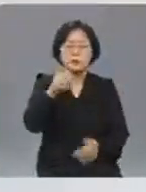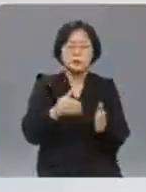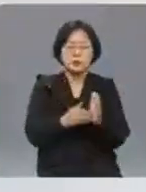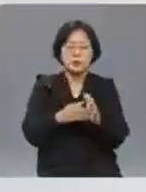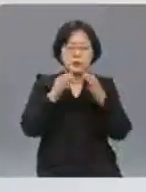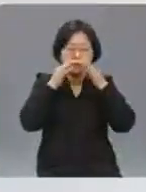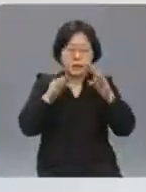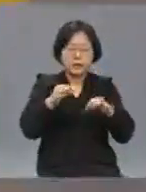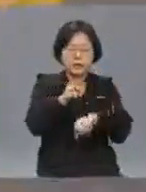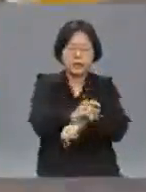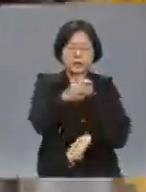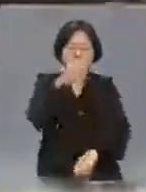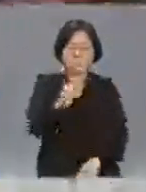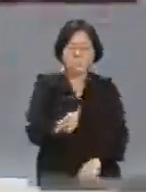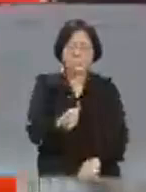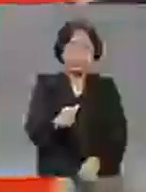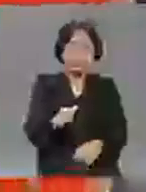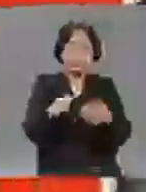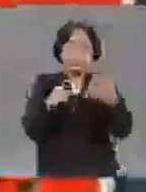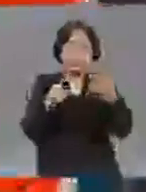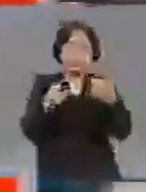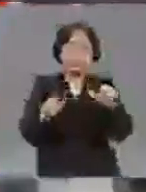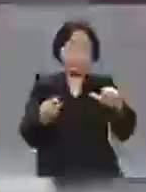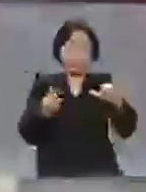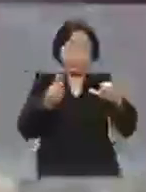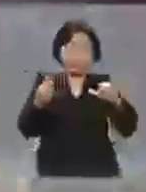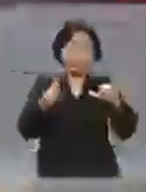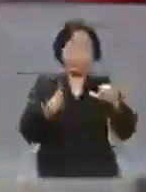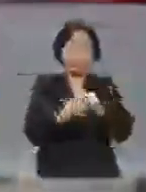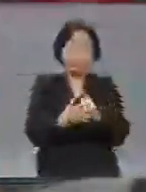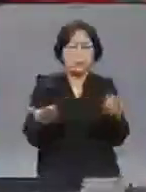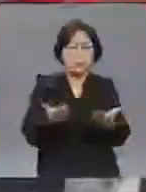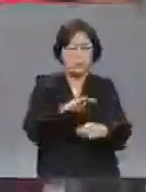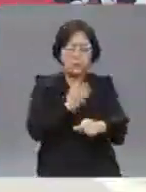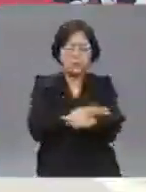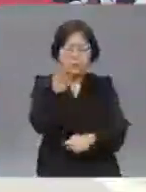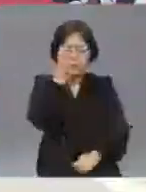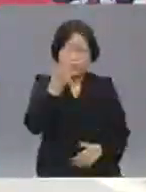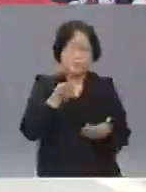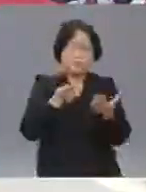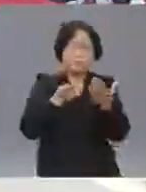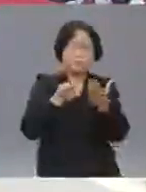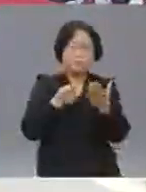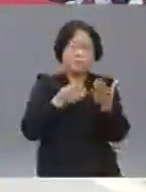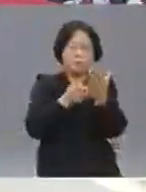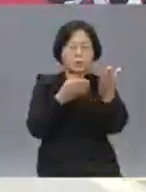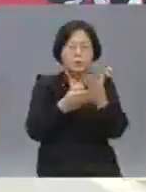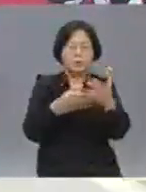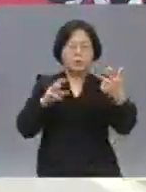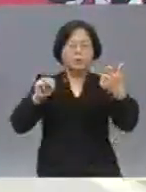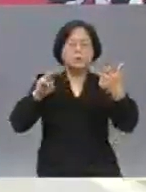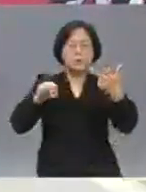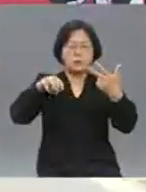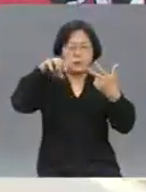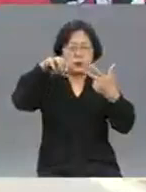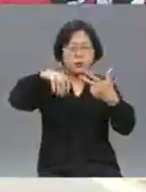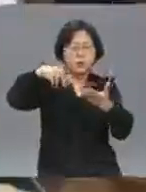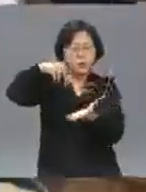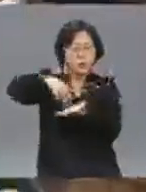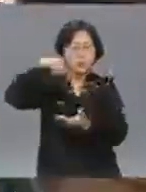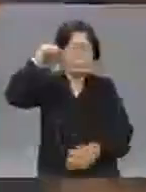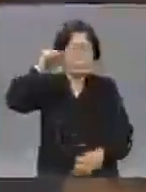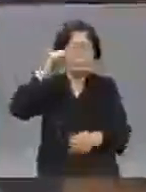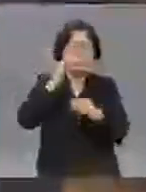김 처장은 지난달 31일 포스코 협력사 노조의 노동권 보장을 요구하며 7m 높이 막루에서 농성을